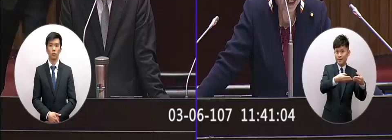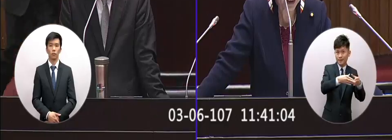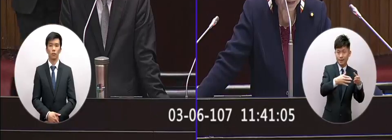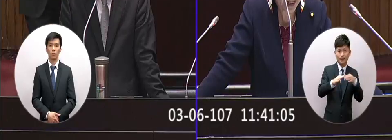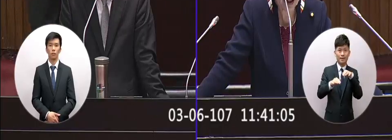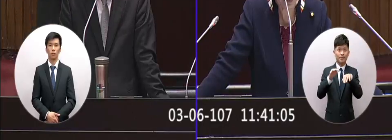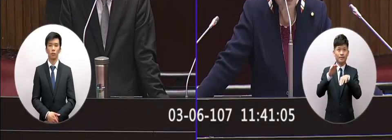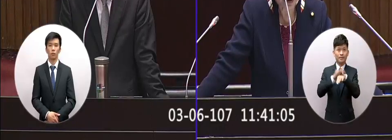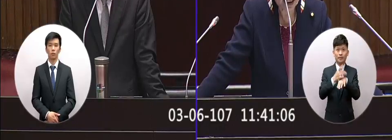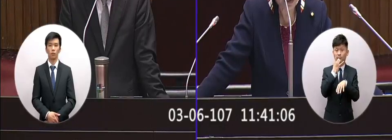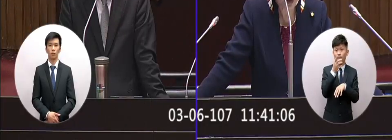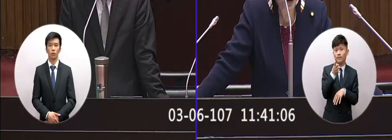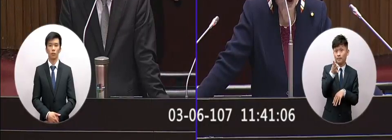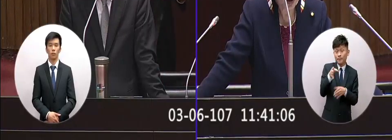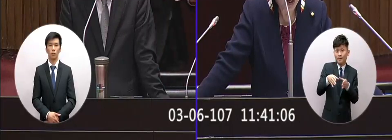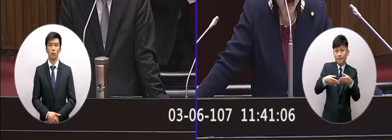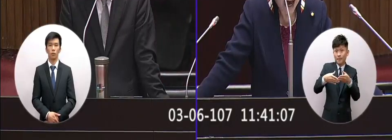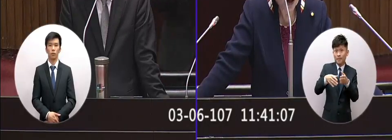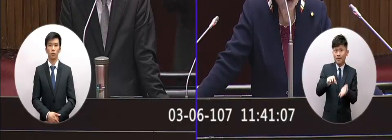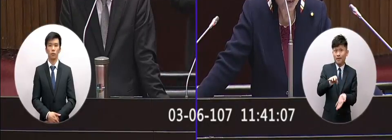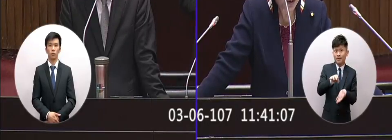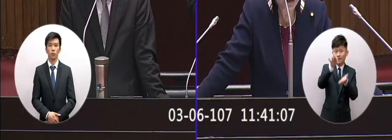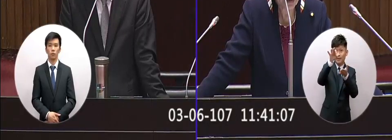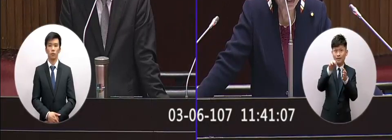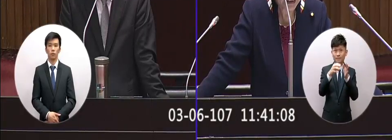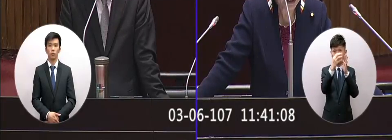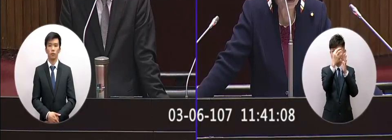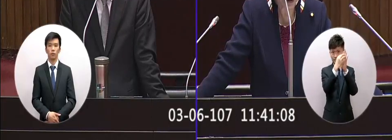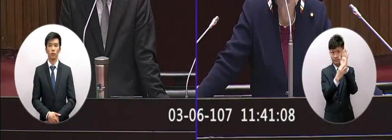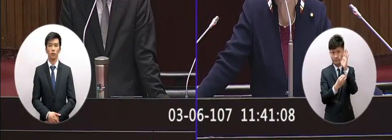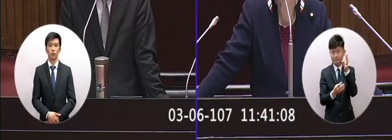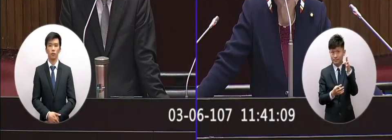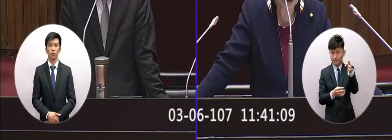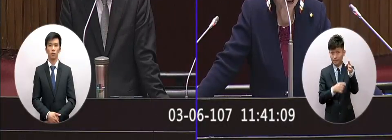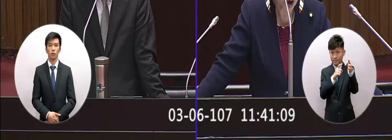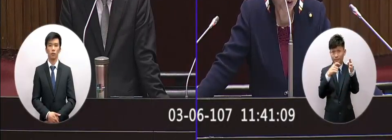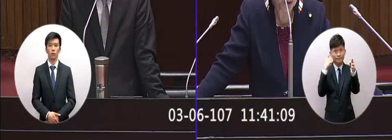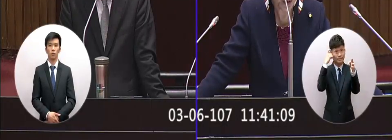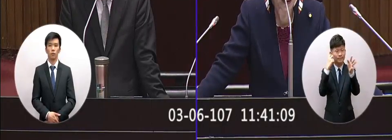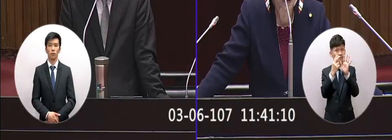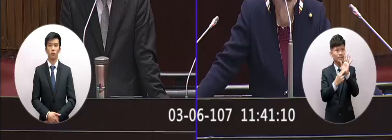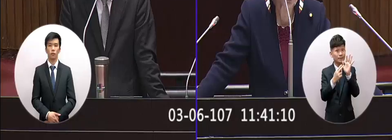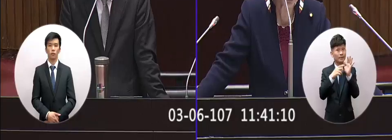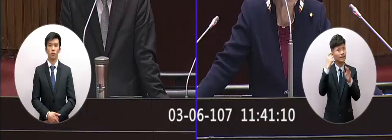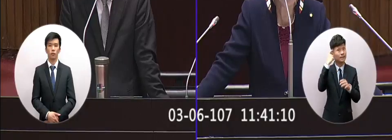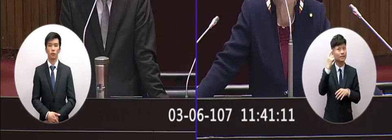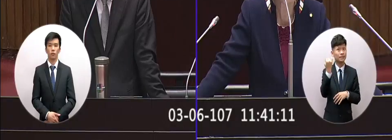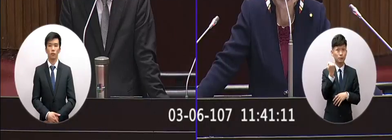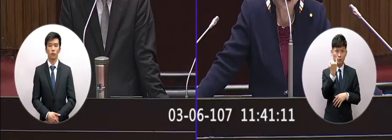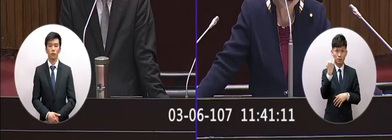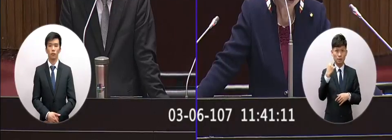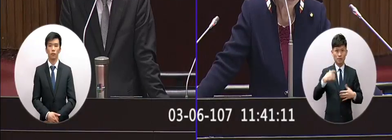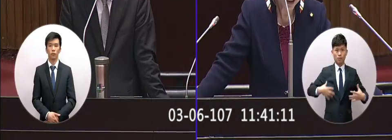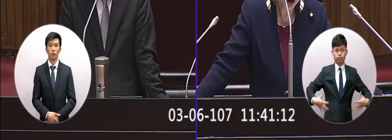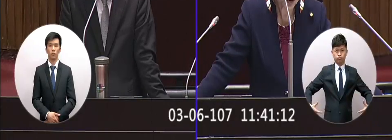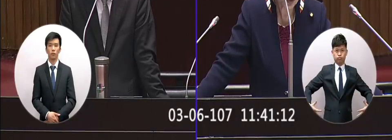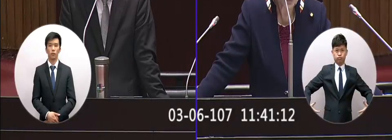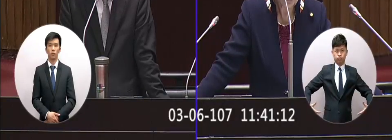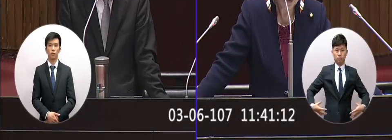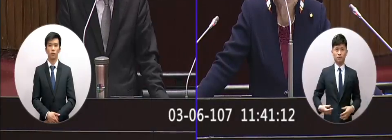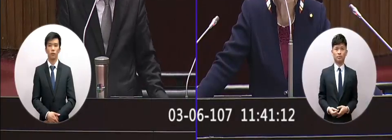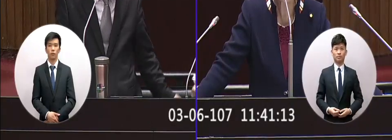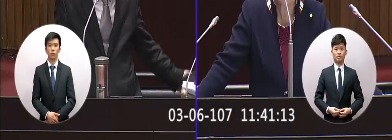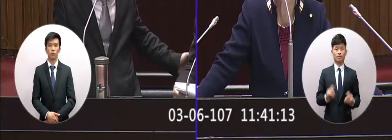语典里面。写到说，航空母舰一词的解释说，形容女人的身躯庞大，譬